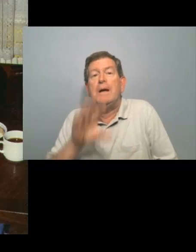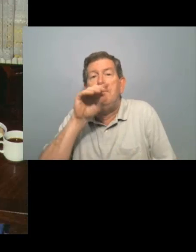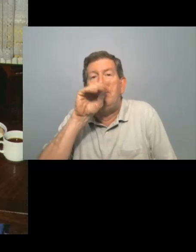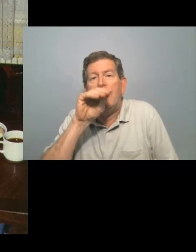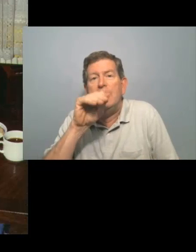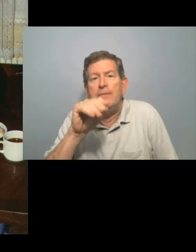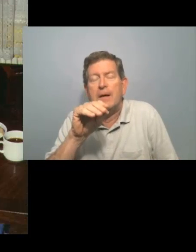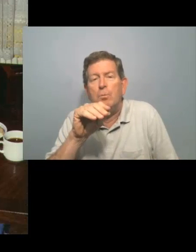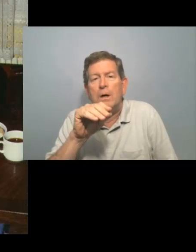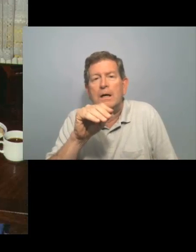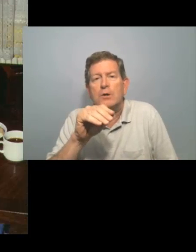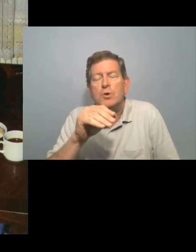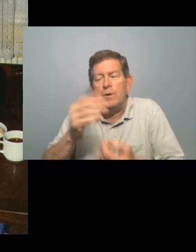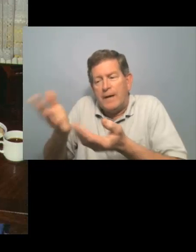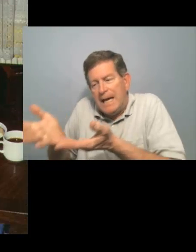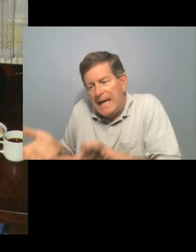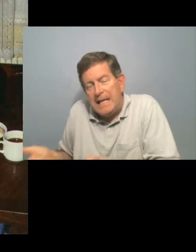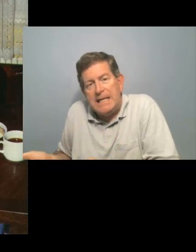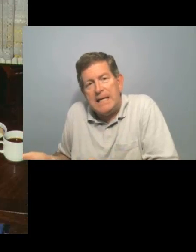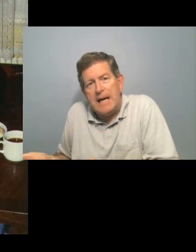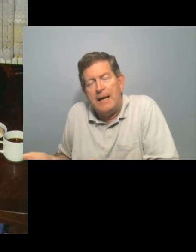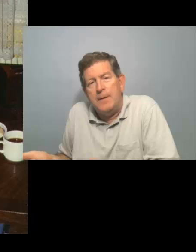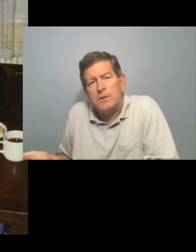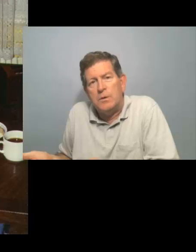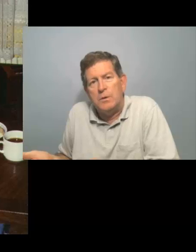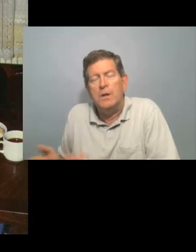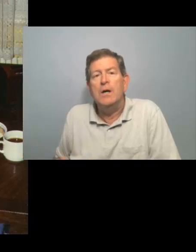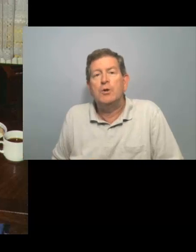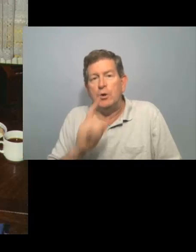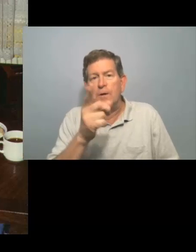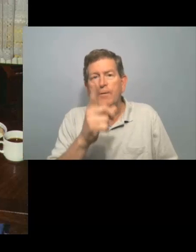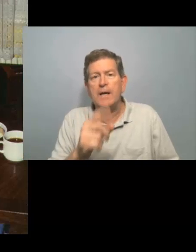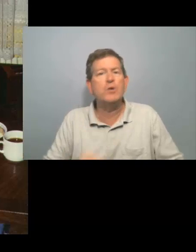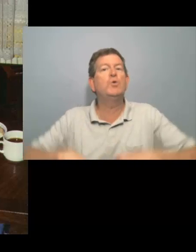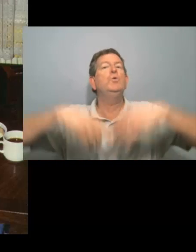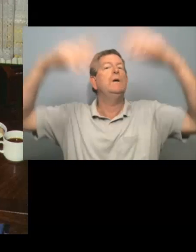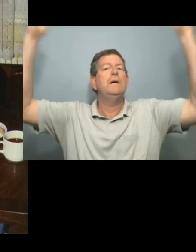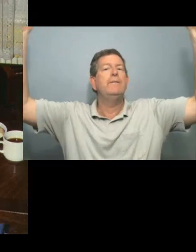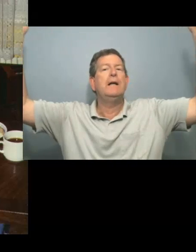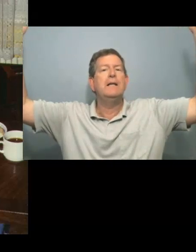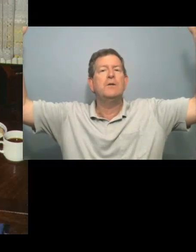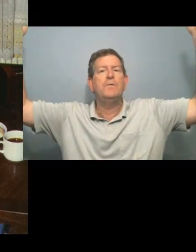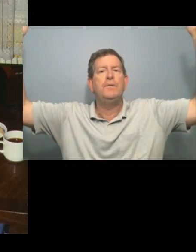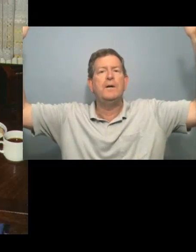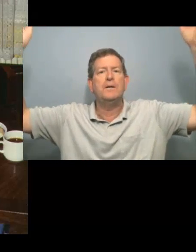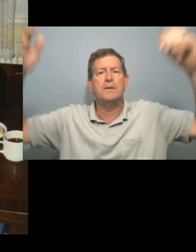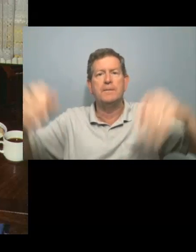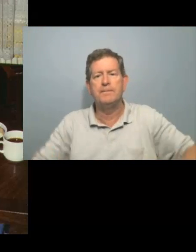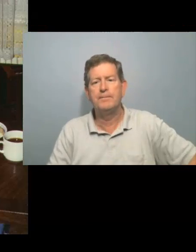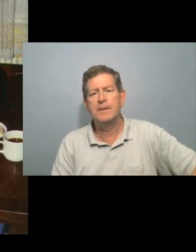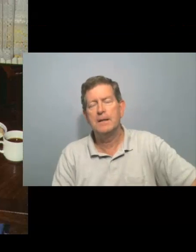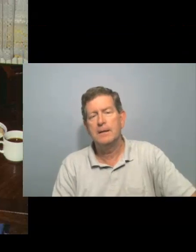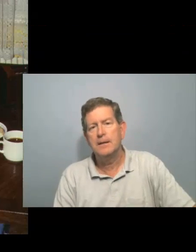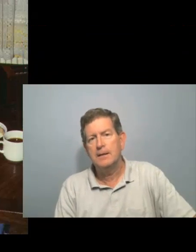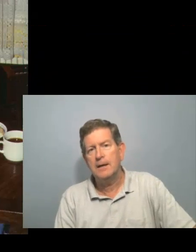Tu devrais parler avec moi. Tu devrais aider à la maison. Tu devrais jouer avec les